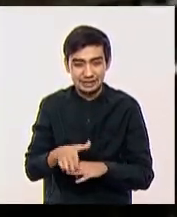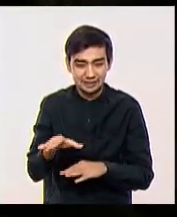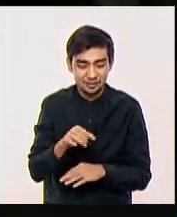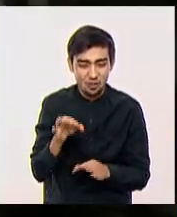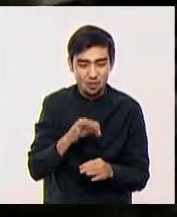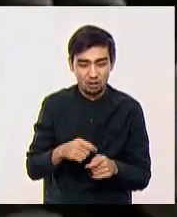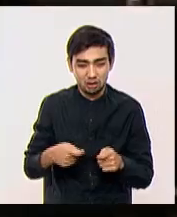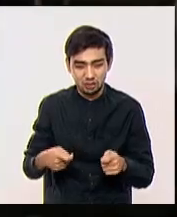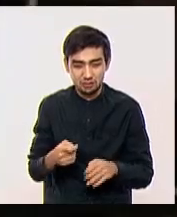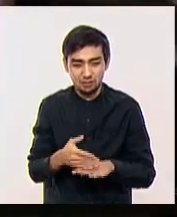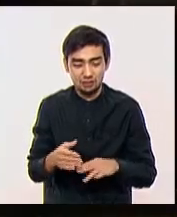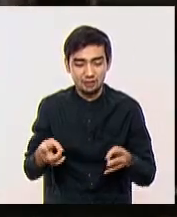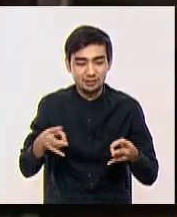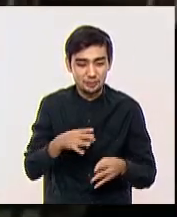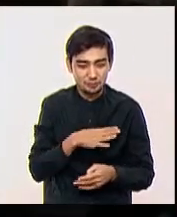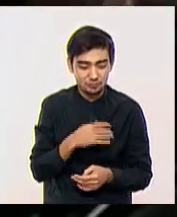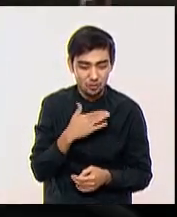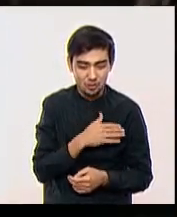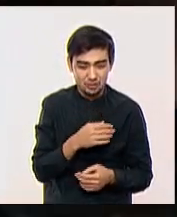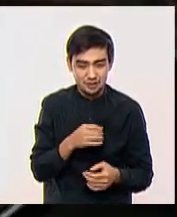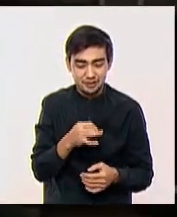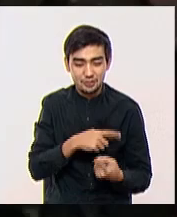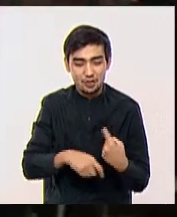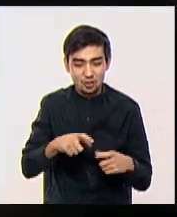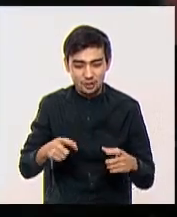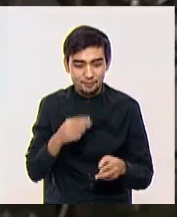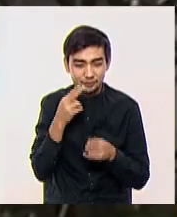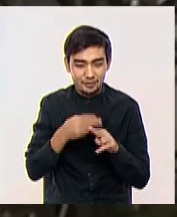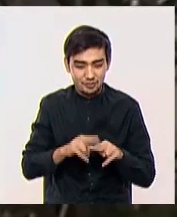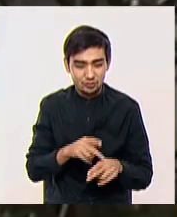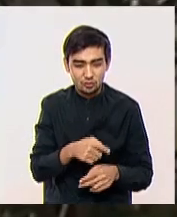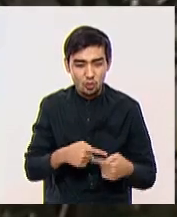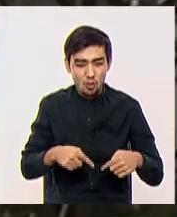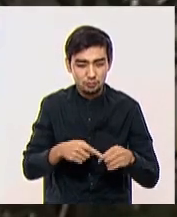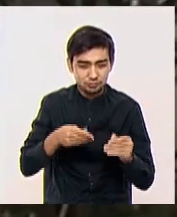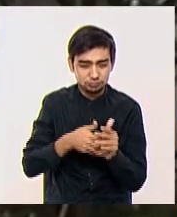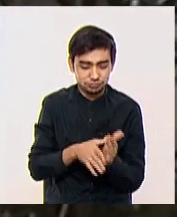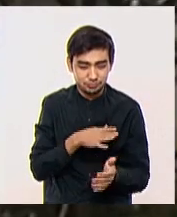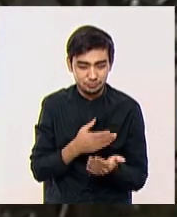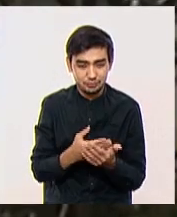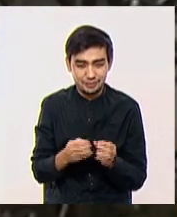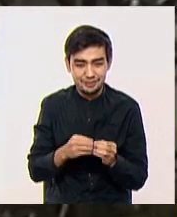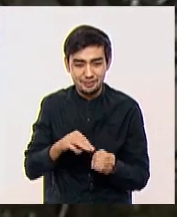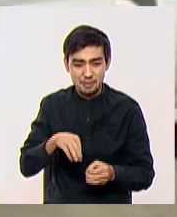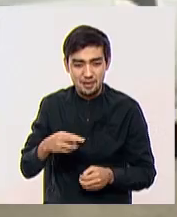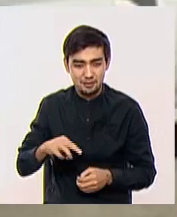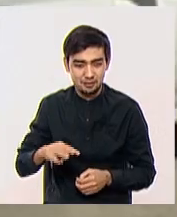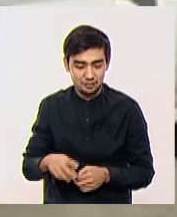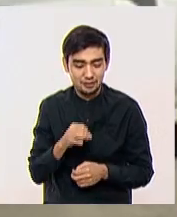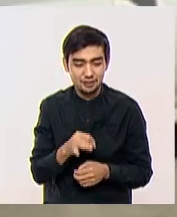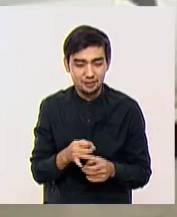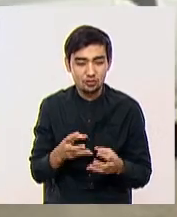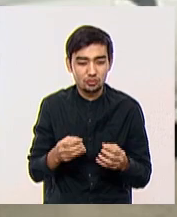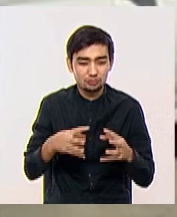по кредитам. По данным предпринимателей, ранее обращавшиеся к нам, их общие убытки превышают 10 миллиардов тенге.